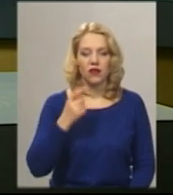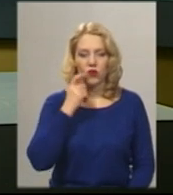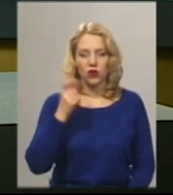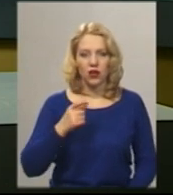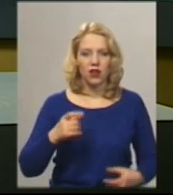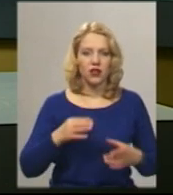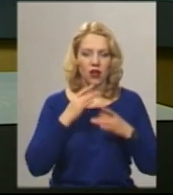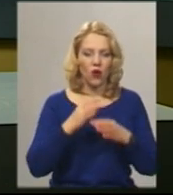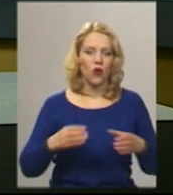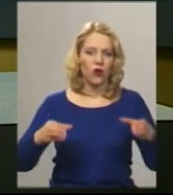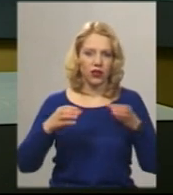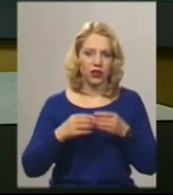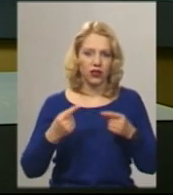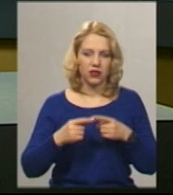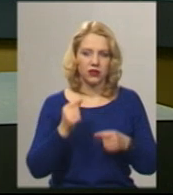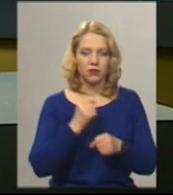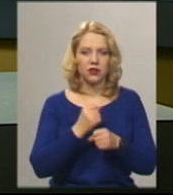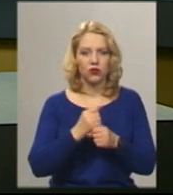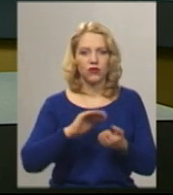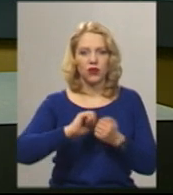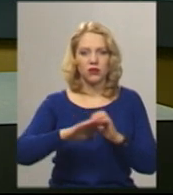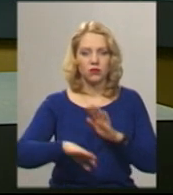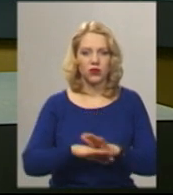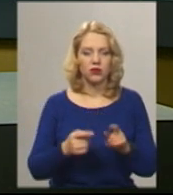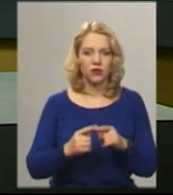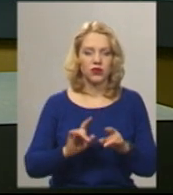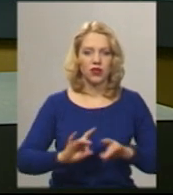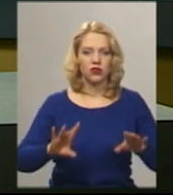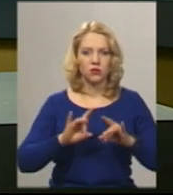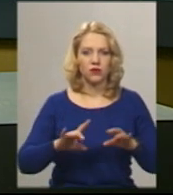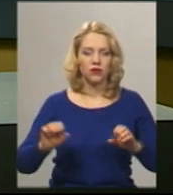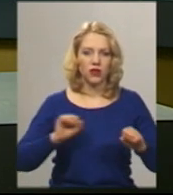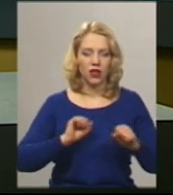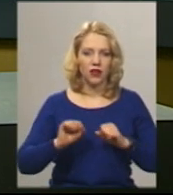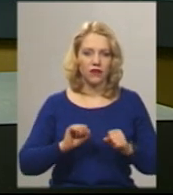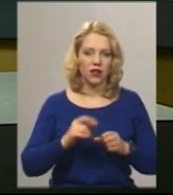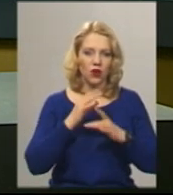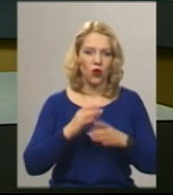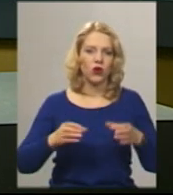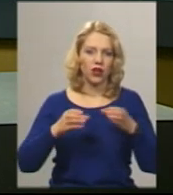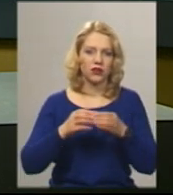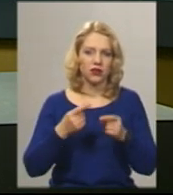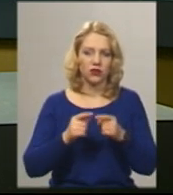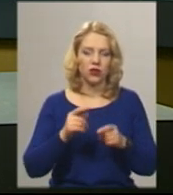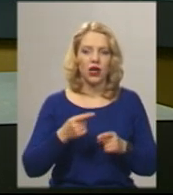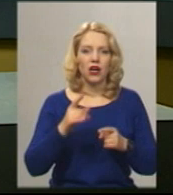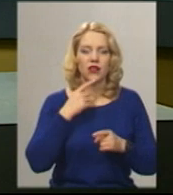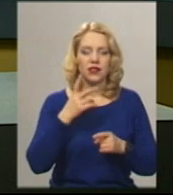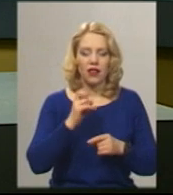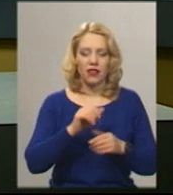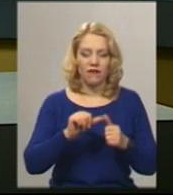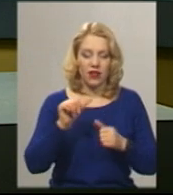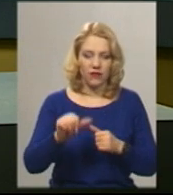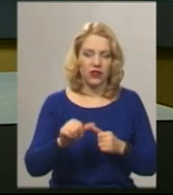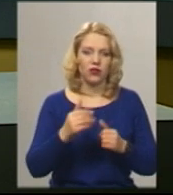оркестр сопілкарів «Фольклор» діє у Кам'янці-Подільському. Про це розповів керівник оркестру Сергій Касприк. Каже, за невеликим